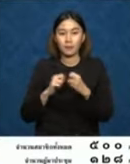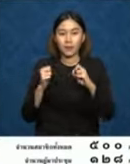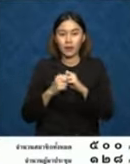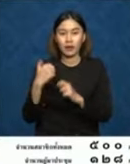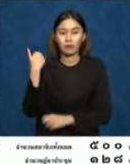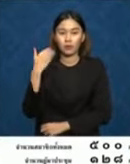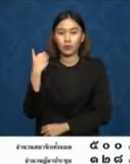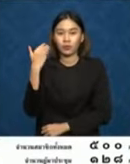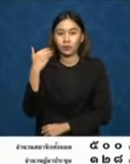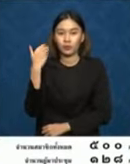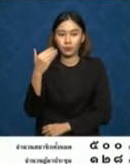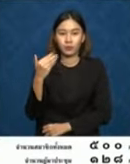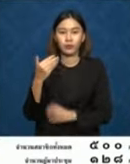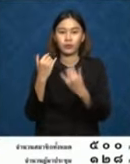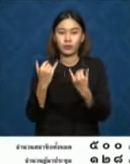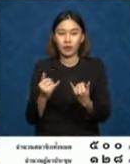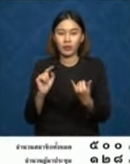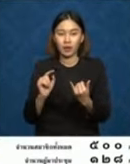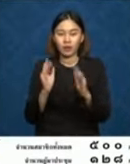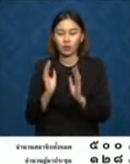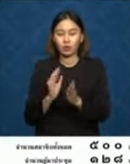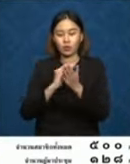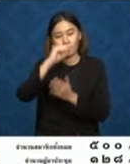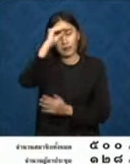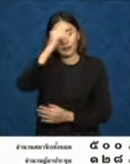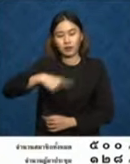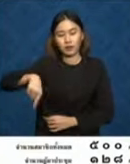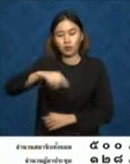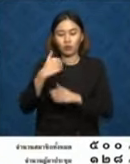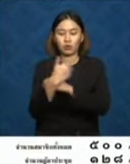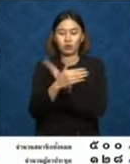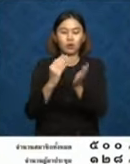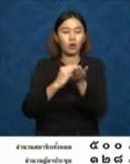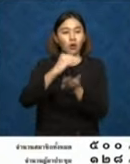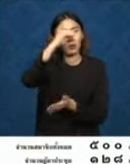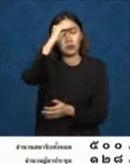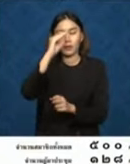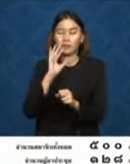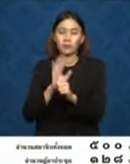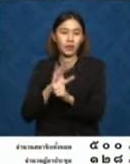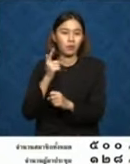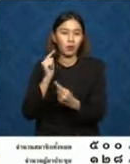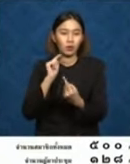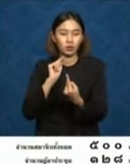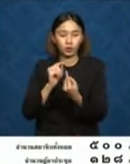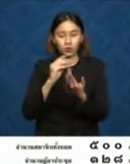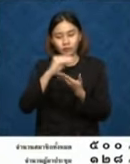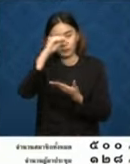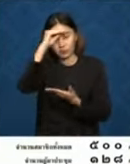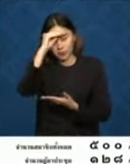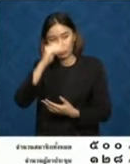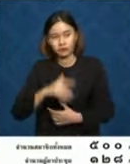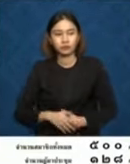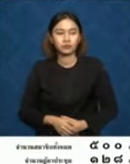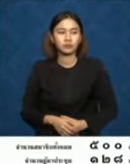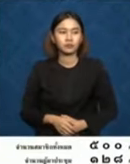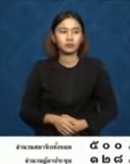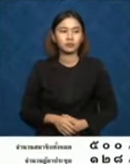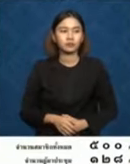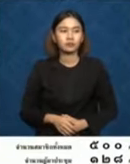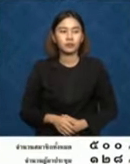ที่ต่อเนื่องกันมาก็คือน้องๆ นักเรียนเนี่ยมีห้องเรียนนะคะไม่เพียงพอต่อการใช้งานค่ะ